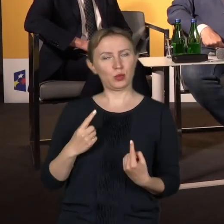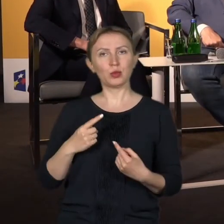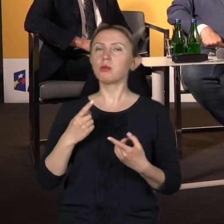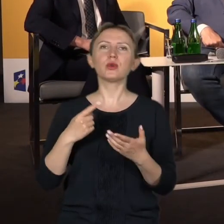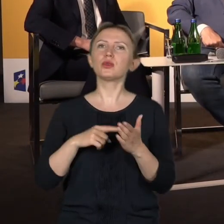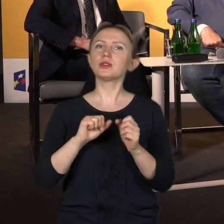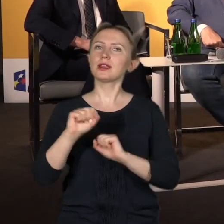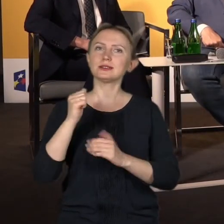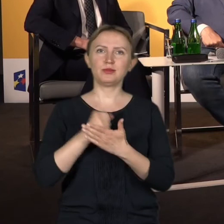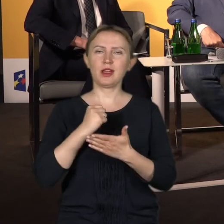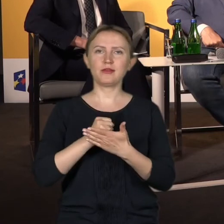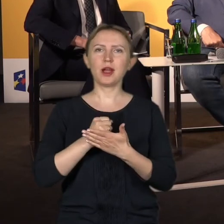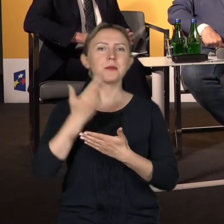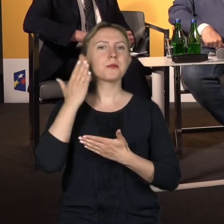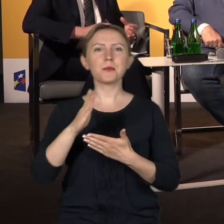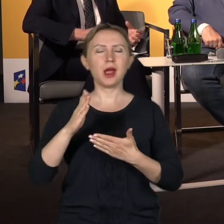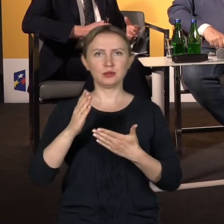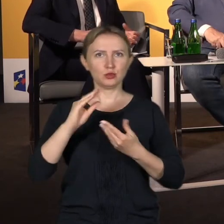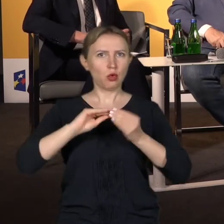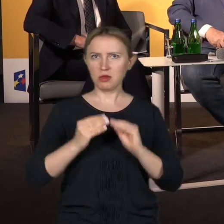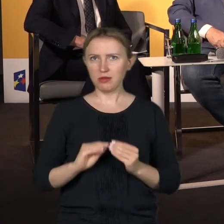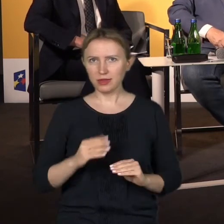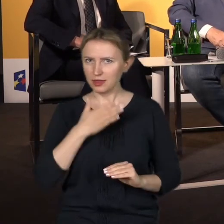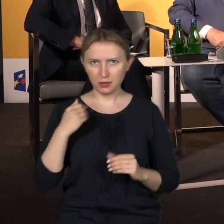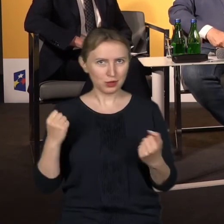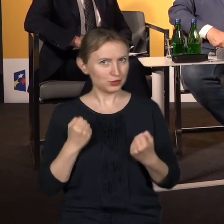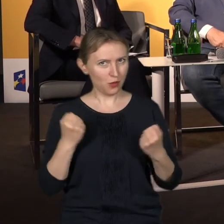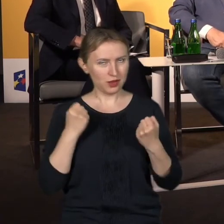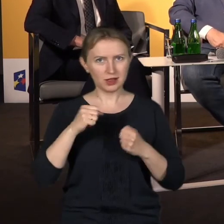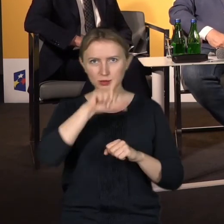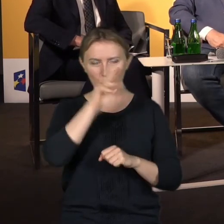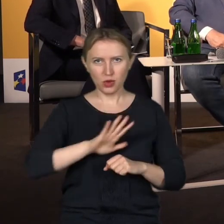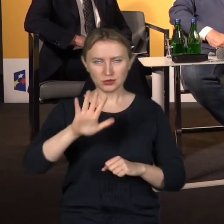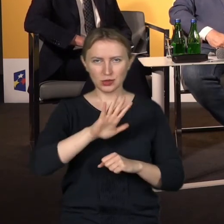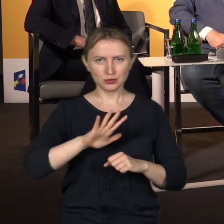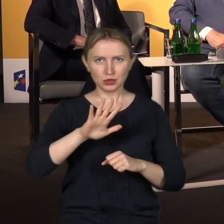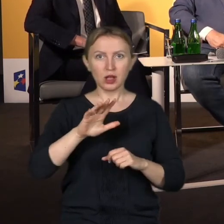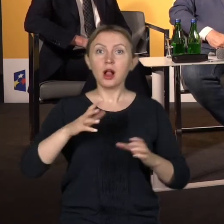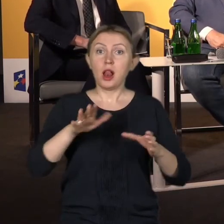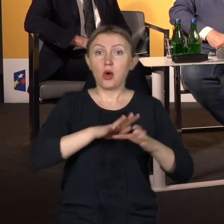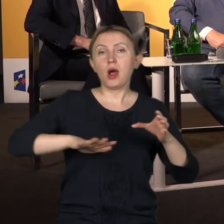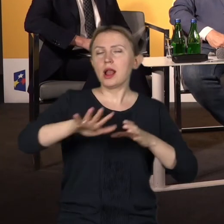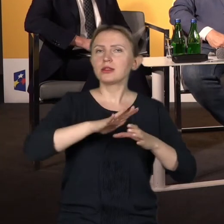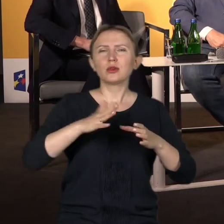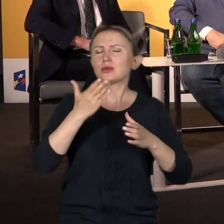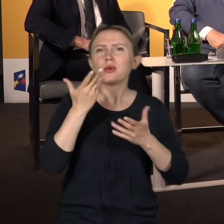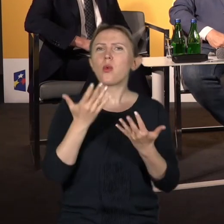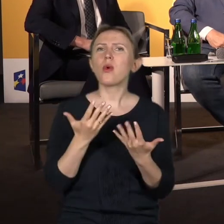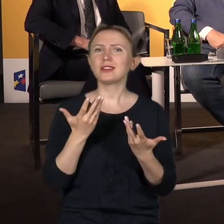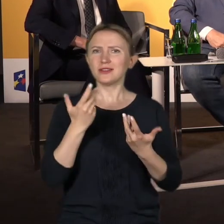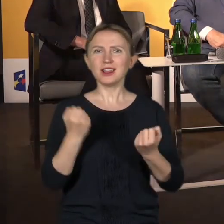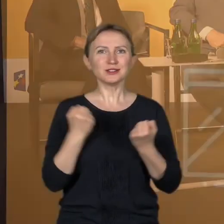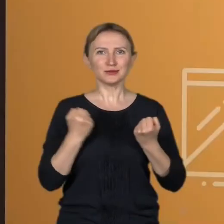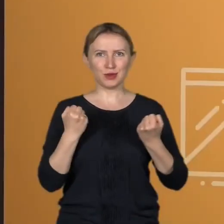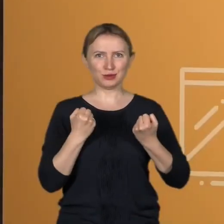powiedział, bo to nie są rzeczy, które są bardzo złożone, jeżeli chodzi o te działania społeczności lokalnej. To bardzo często są proste